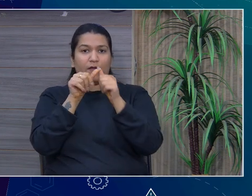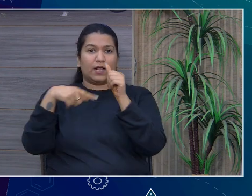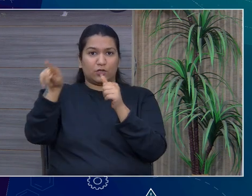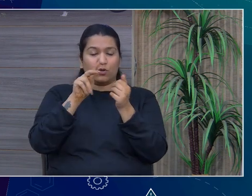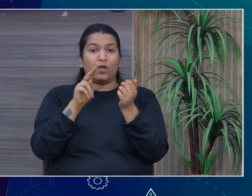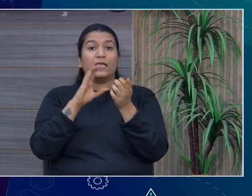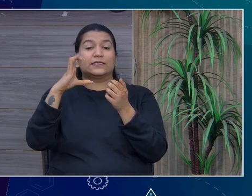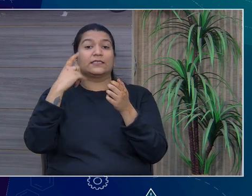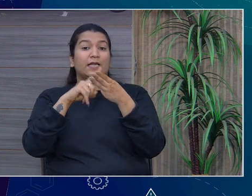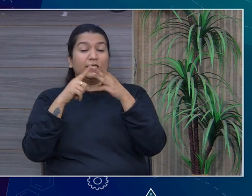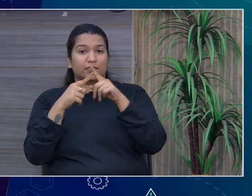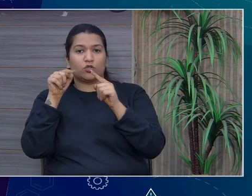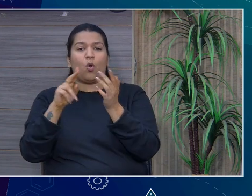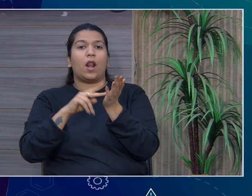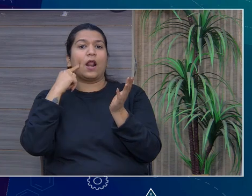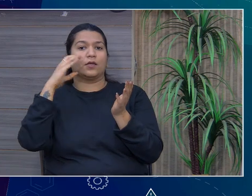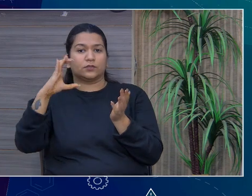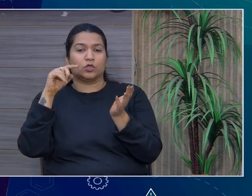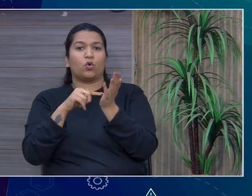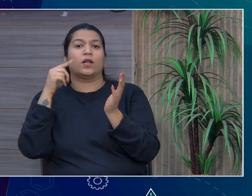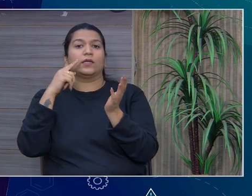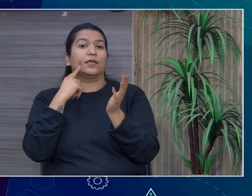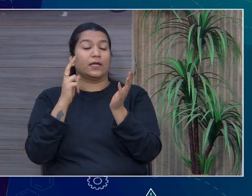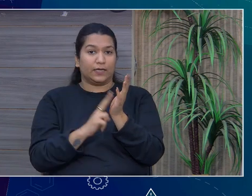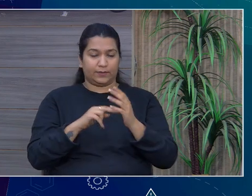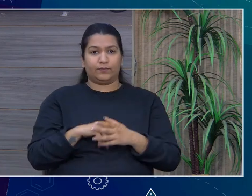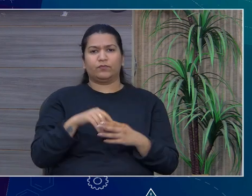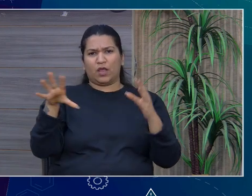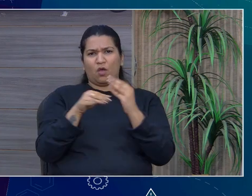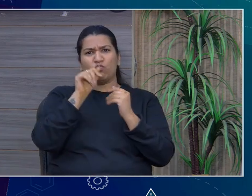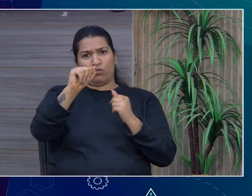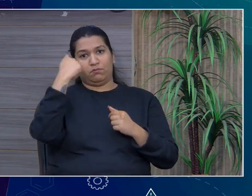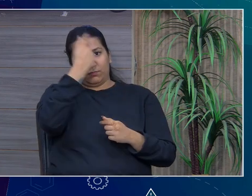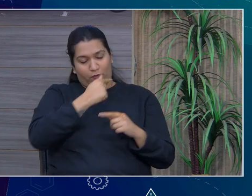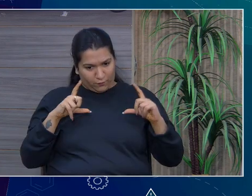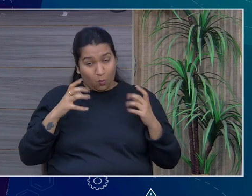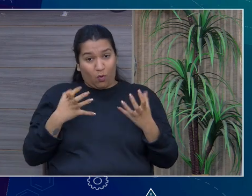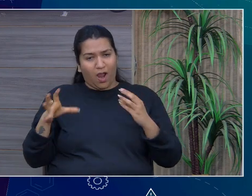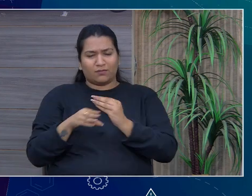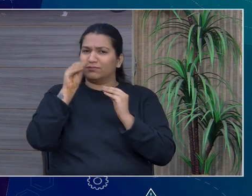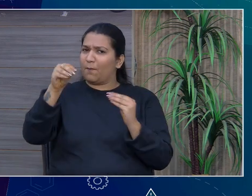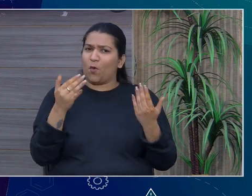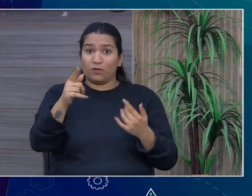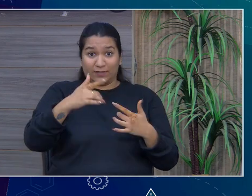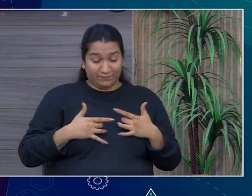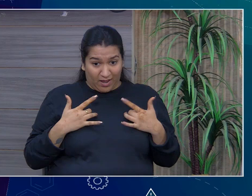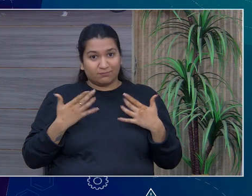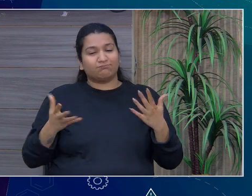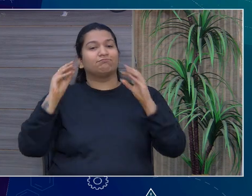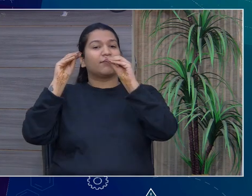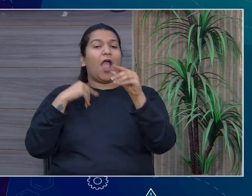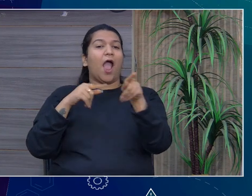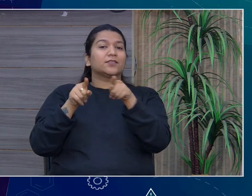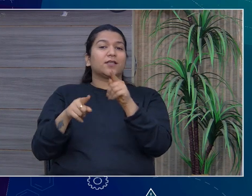dts.class12@cit.nic.in। और यस, एक और बहुत खास बात कि जो फोटोग्राफ है वो ऐच्छिक है, आप ज़रूर चाहें तो अपनी फ़ोटो वहाँ पर लगा सकते हैं, एक आदर्श स्थापित कर सकते